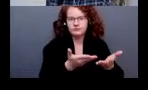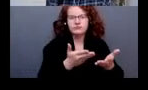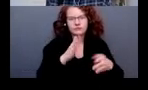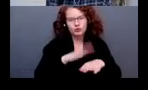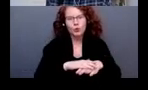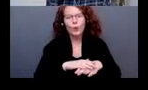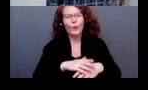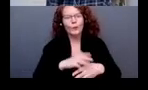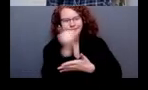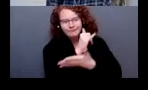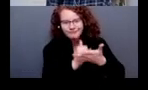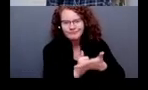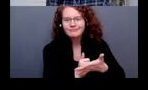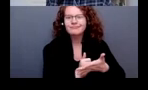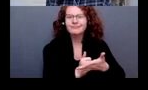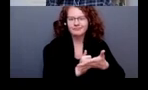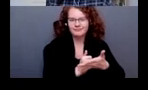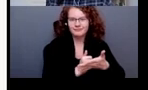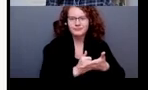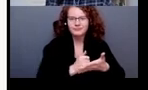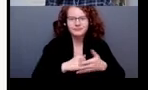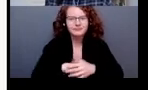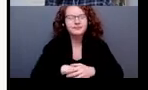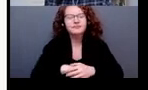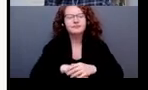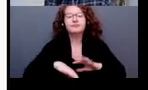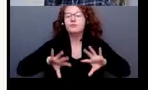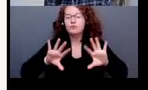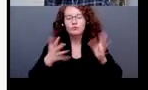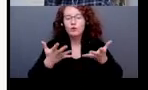produire ces formes de restitution au-delà des fanzines. Et donc, une manière